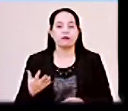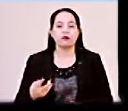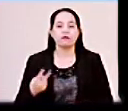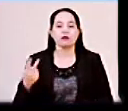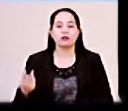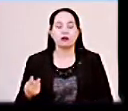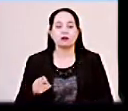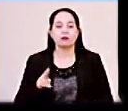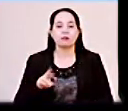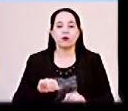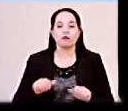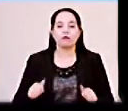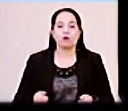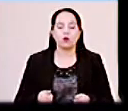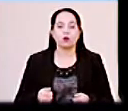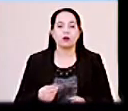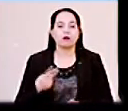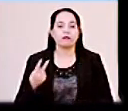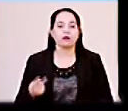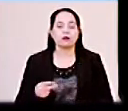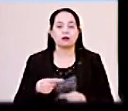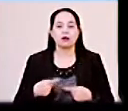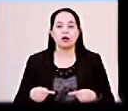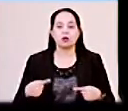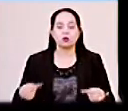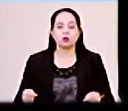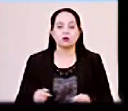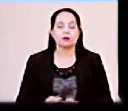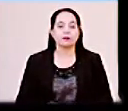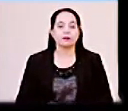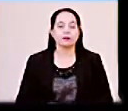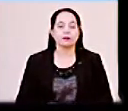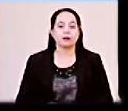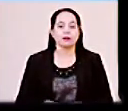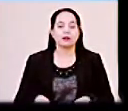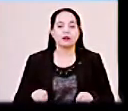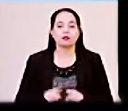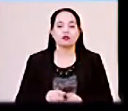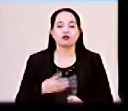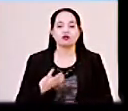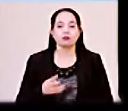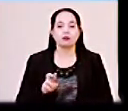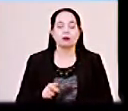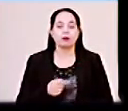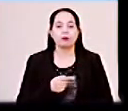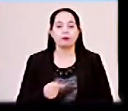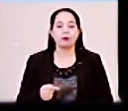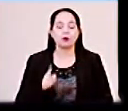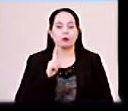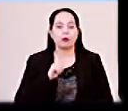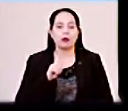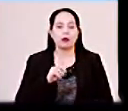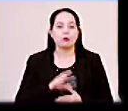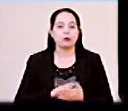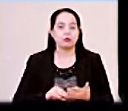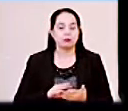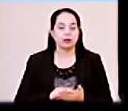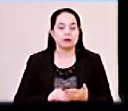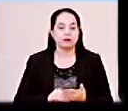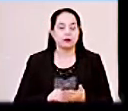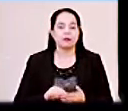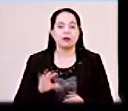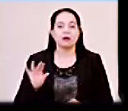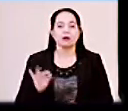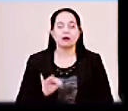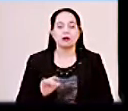квадрат по формуле квадрата разности. Значит, 4b минус пока что переписываем